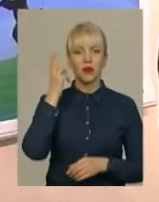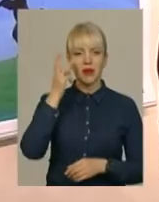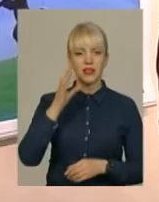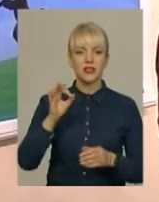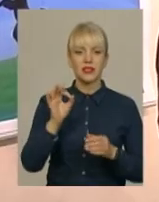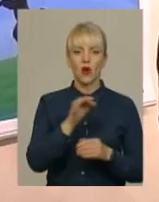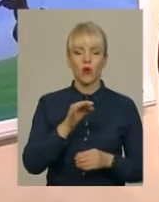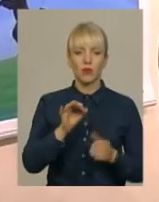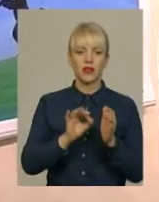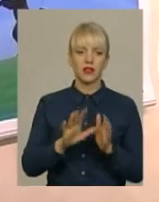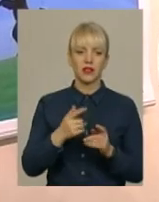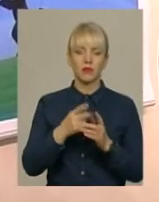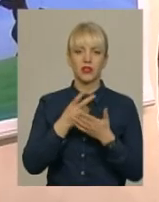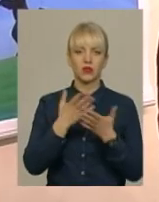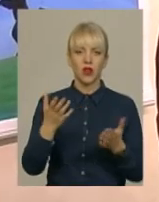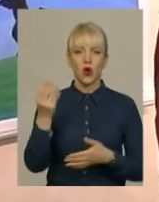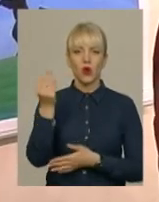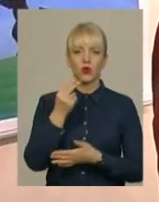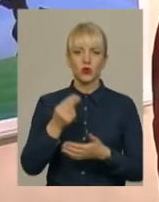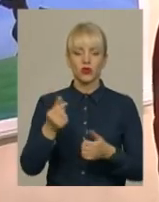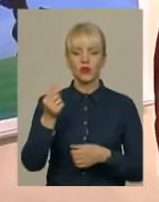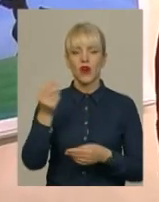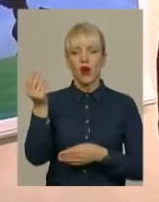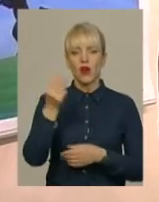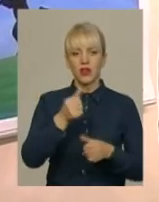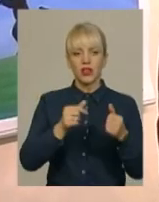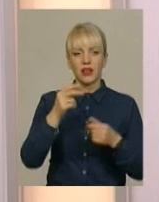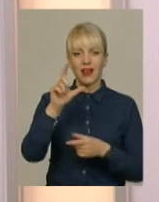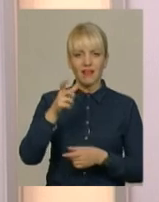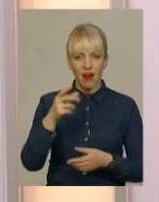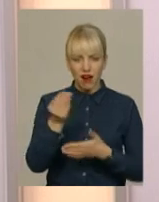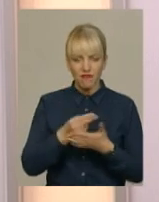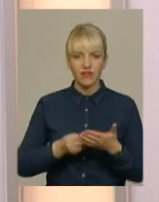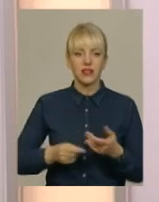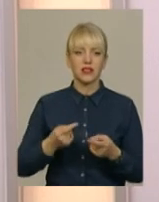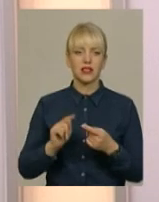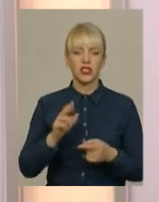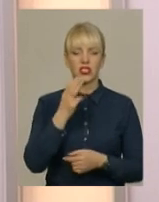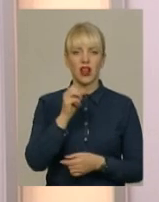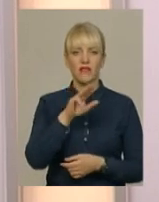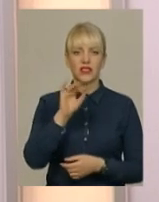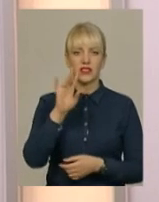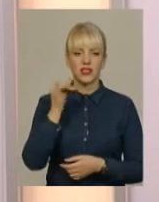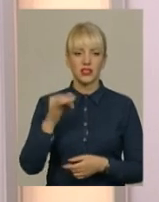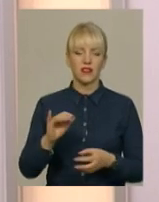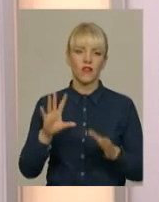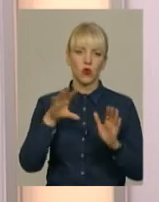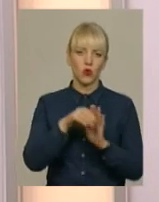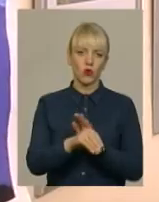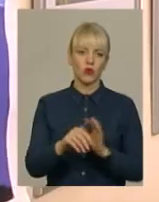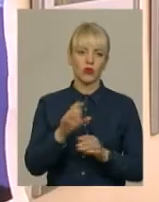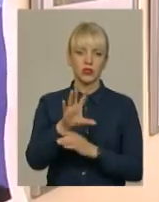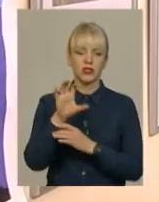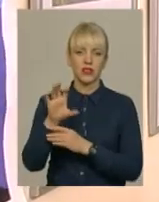Її презентував художник-оформлювач, графік і фотограф Микола Шафінський. До експозиції входить серія світлин з любов'ю